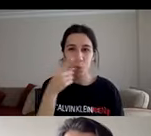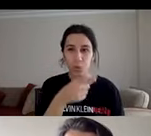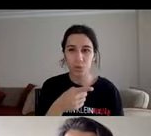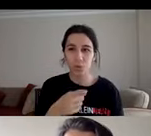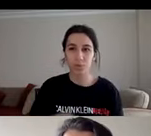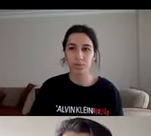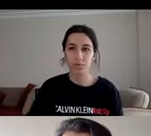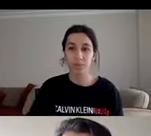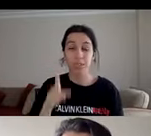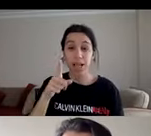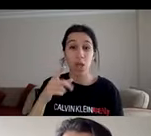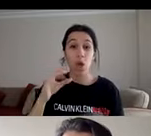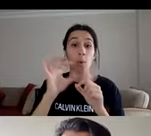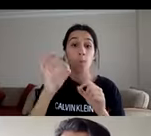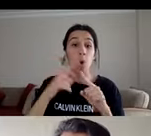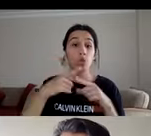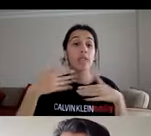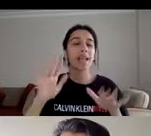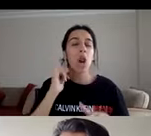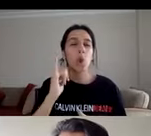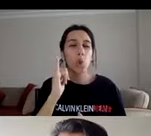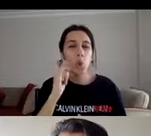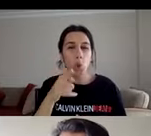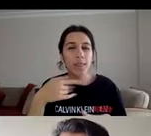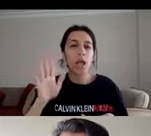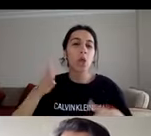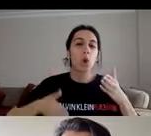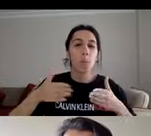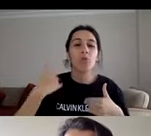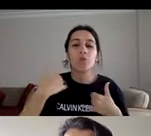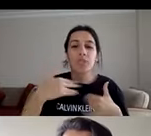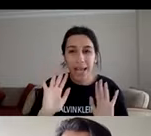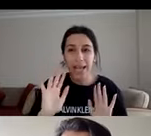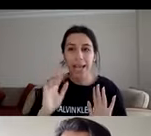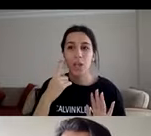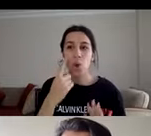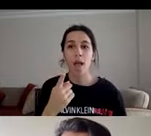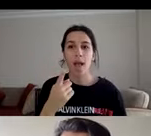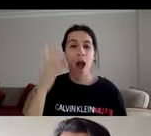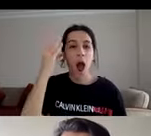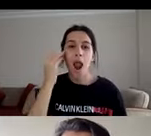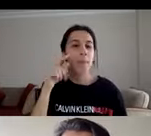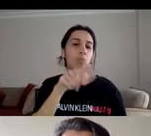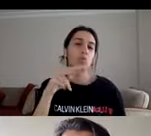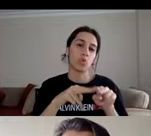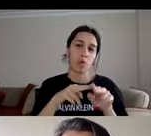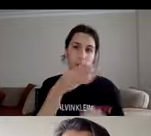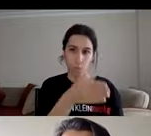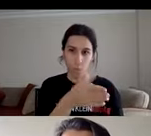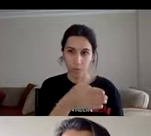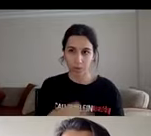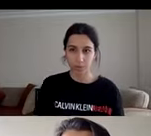sizin bot olmadığınız, yani kötü niyetli o sisteme girip kırmak isteyen bir yazılım olmadığınızdan emin olmak için